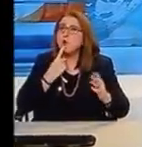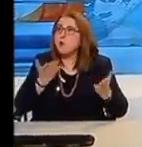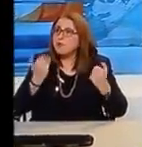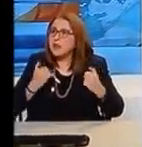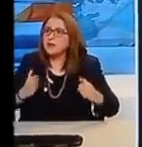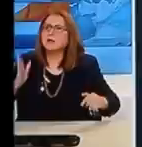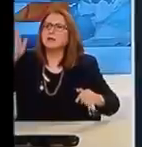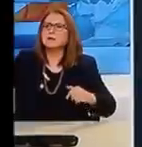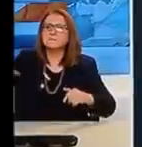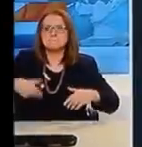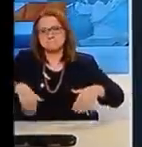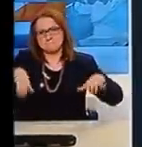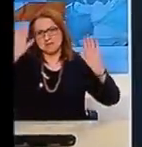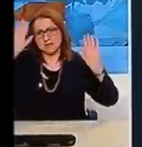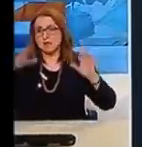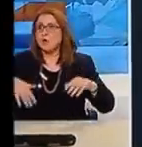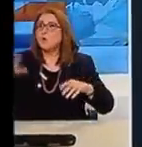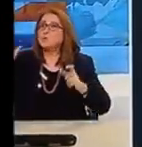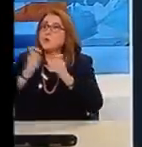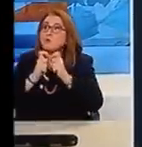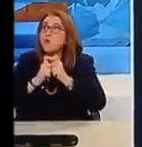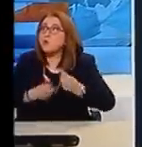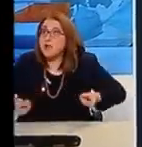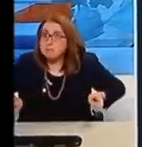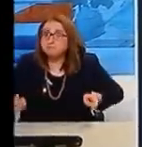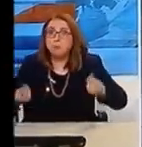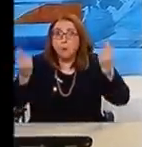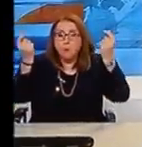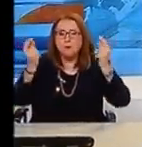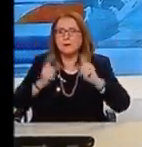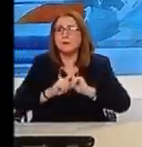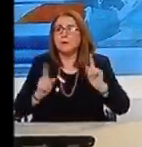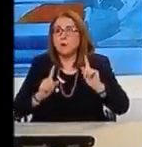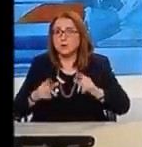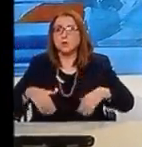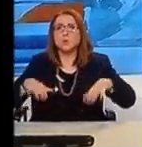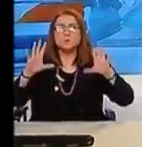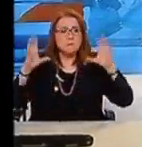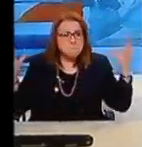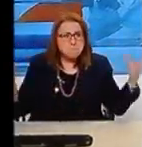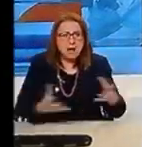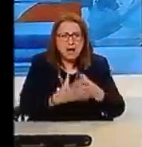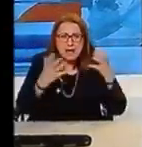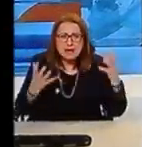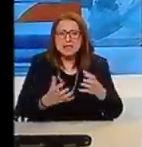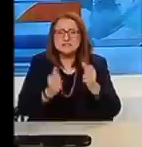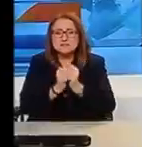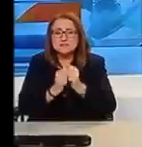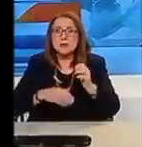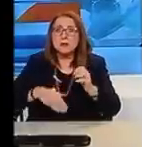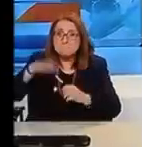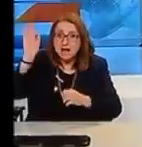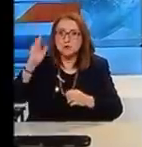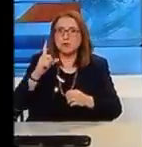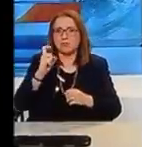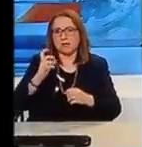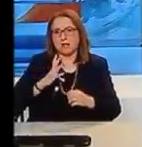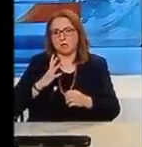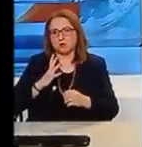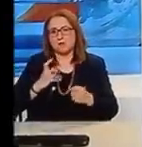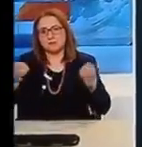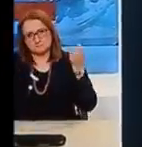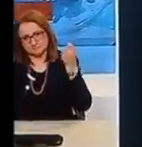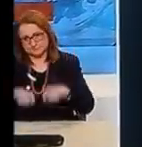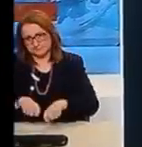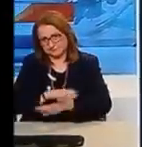Δεν φεύγουμε εκτός του νομού και των ορίων που επιτρέπεται. Δεν συγχρονιζόμαστε με παρέες και φίλους πλέον των 10 ατόμων. Ας θυμόμαστε όλοι